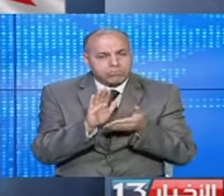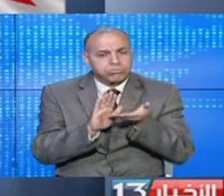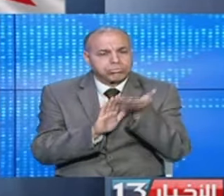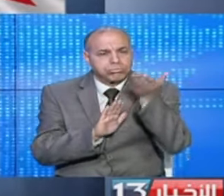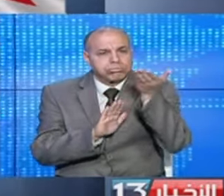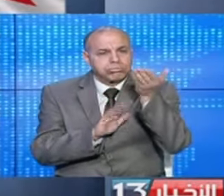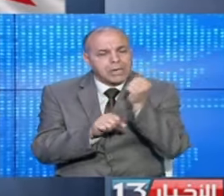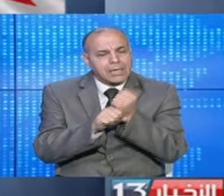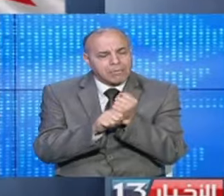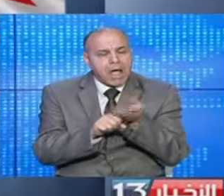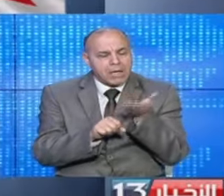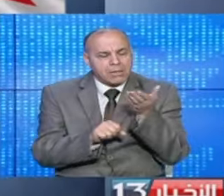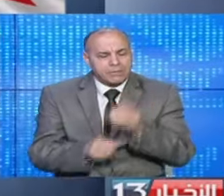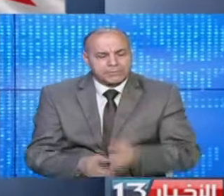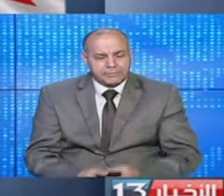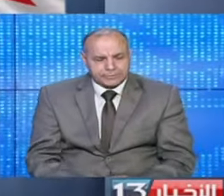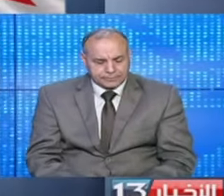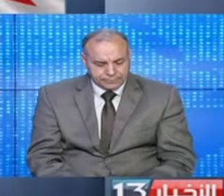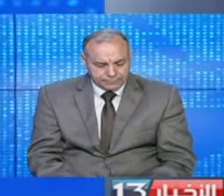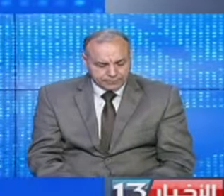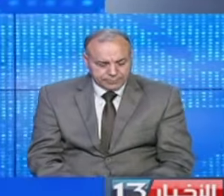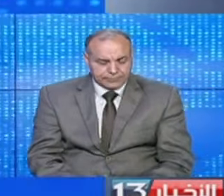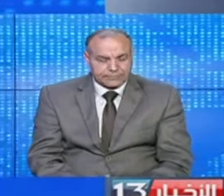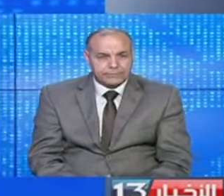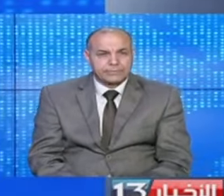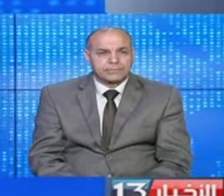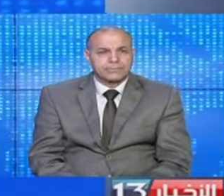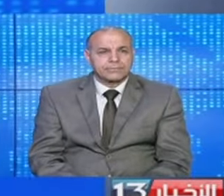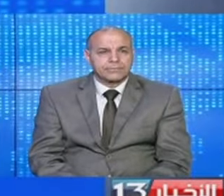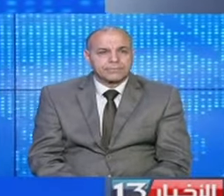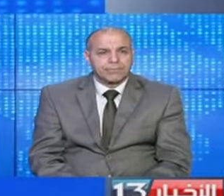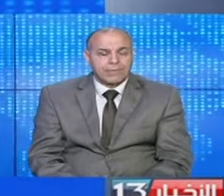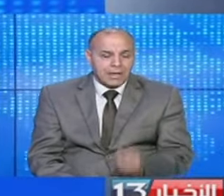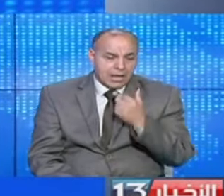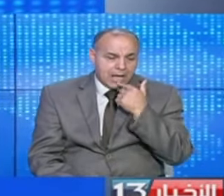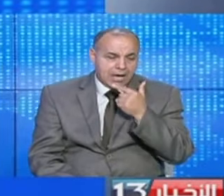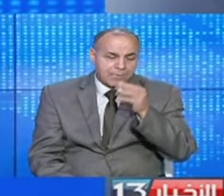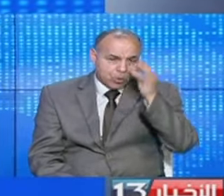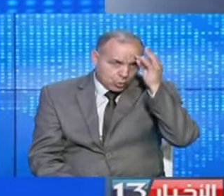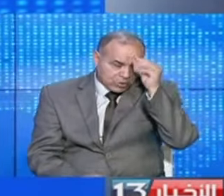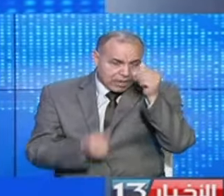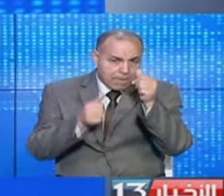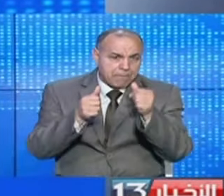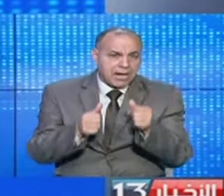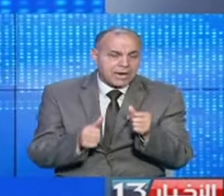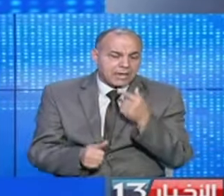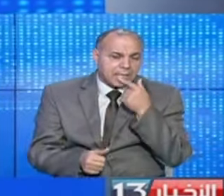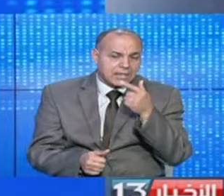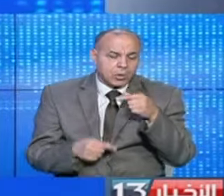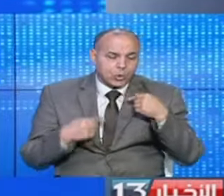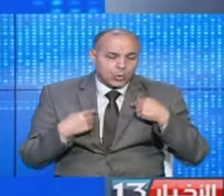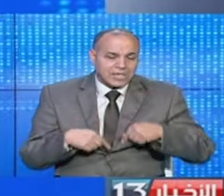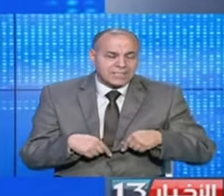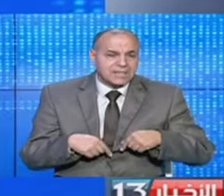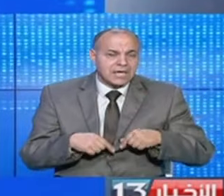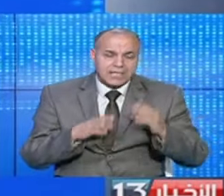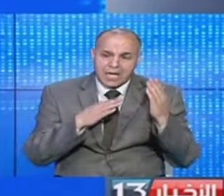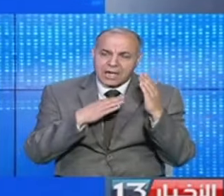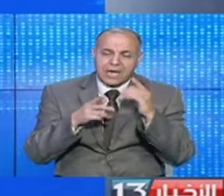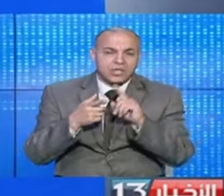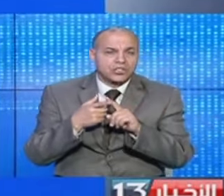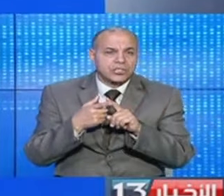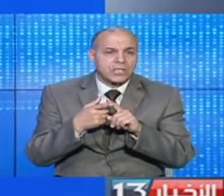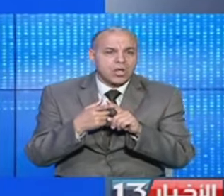والارتقاء بأدائها. أعربت تونس في بلاغنا أصدرته وزارة الشؤون